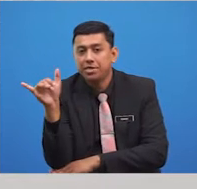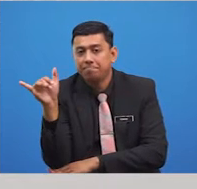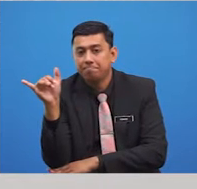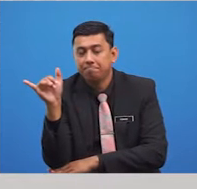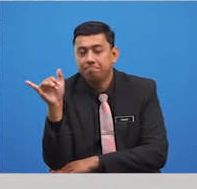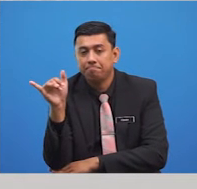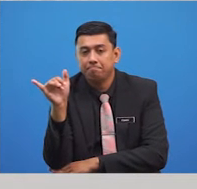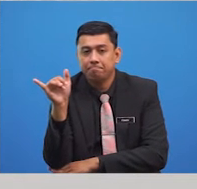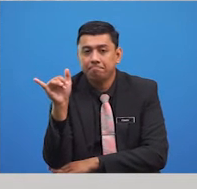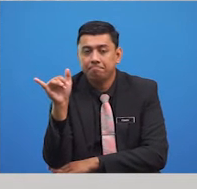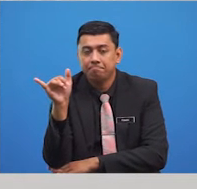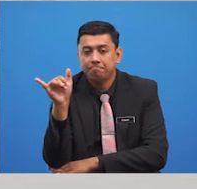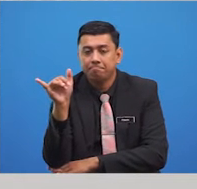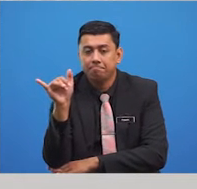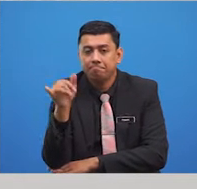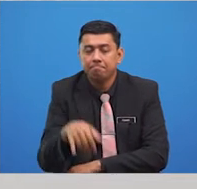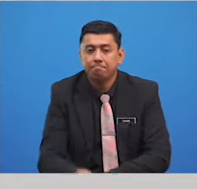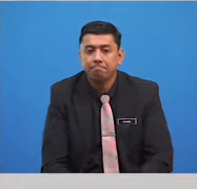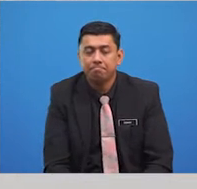air masin.